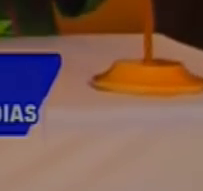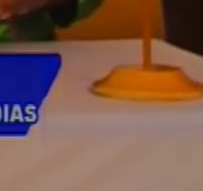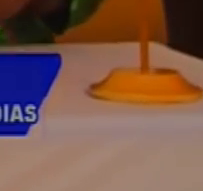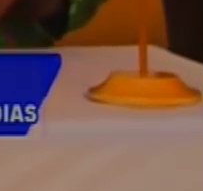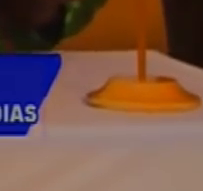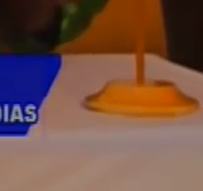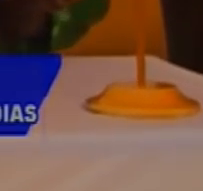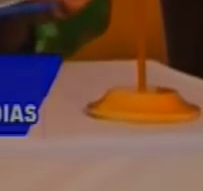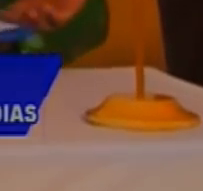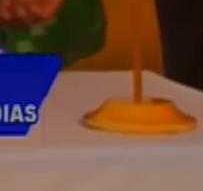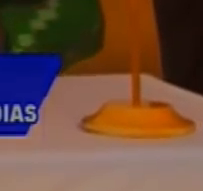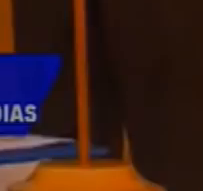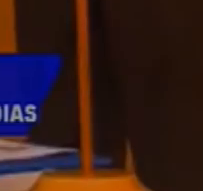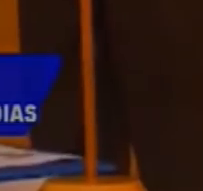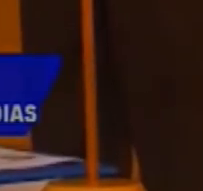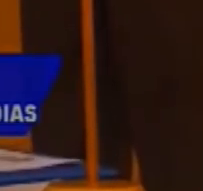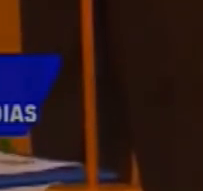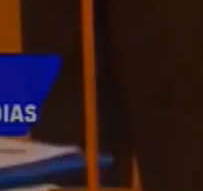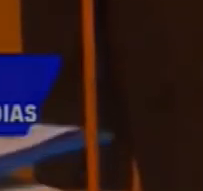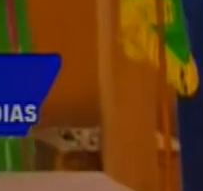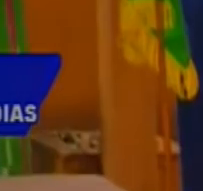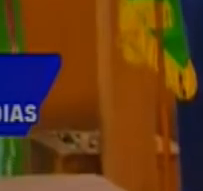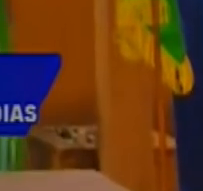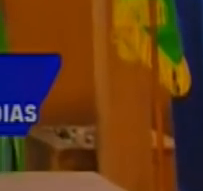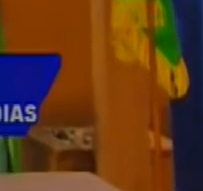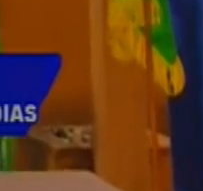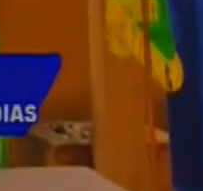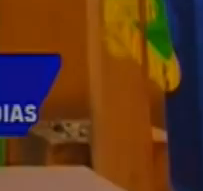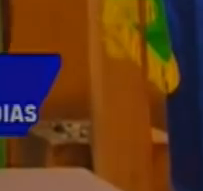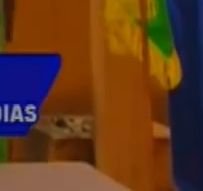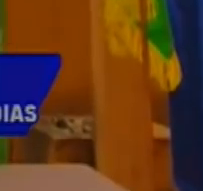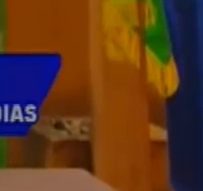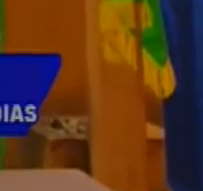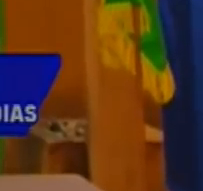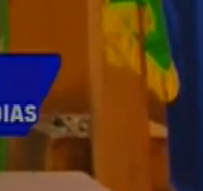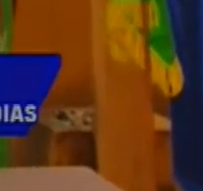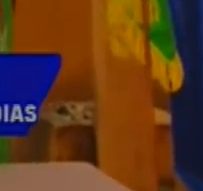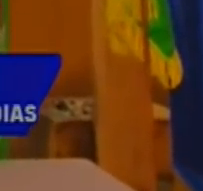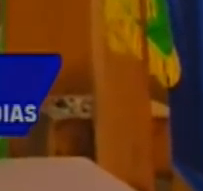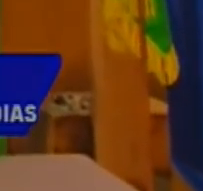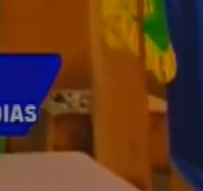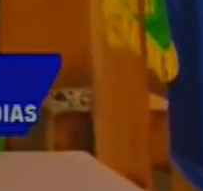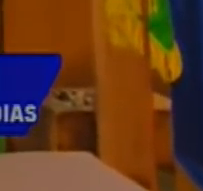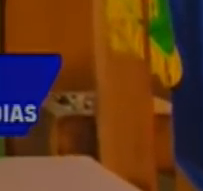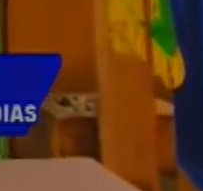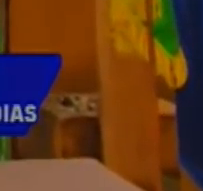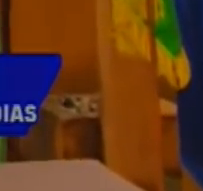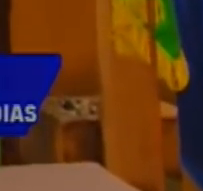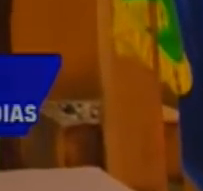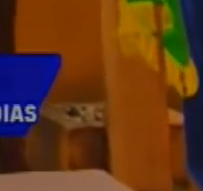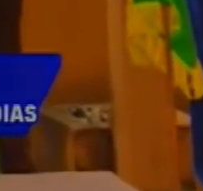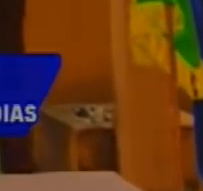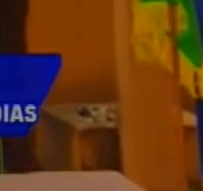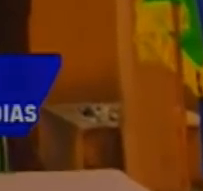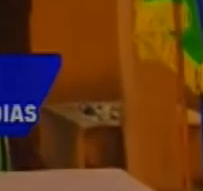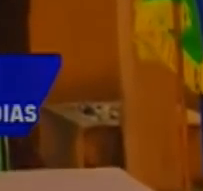Haute Autorité de régulation de la communication audiovisuelle du Maroc. Un partenariat qui permet au CSC de